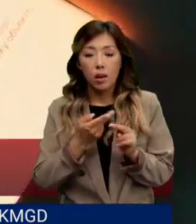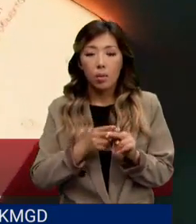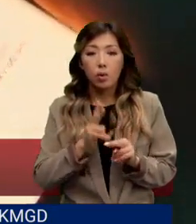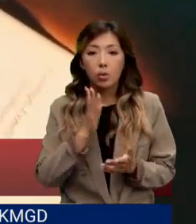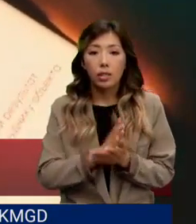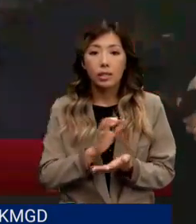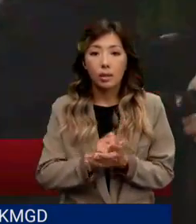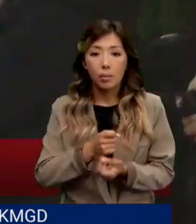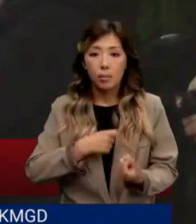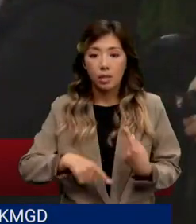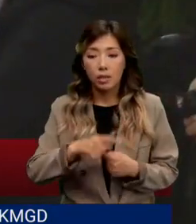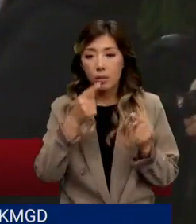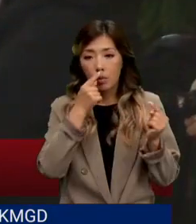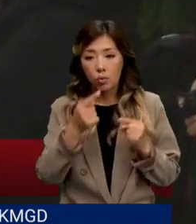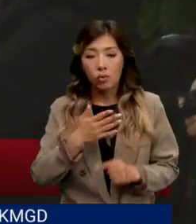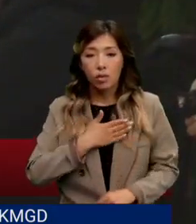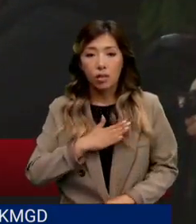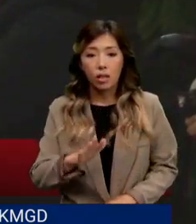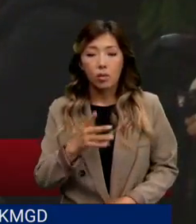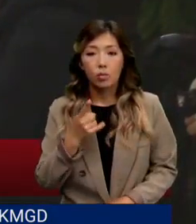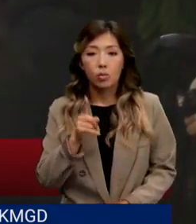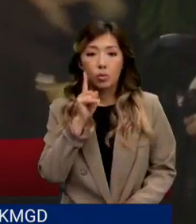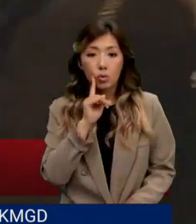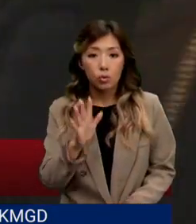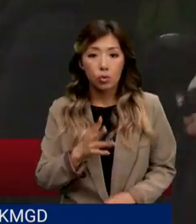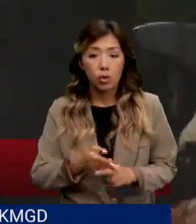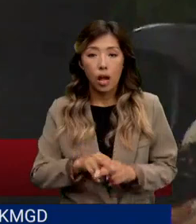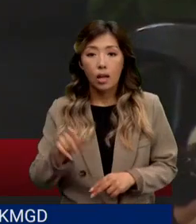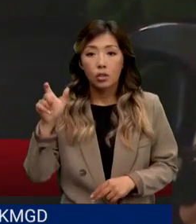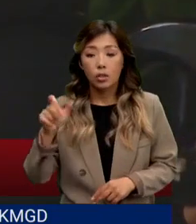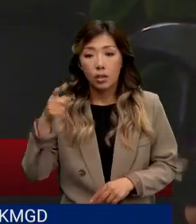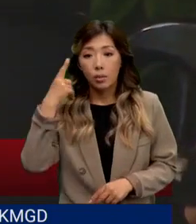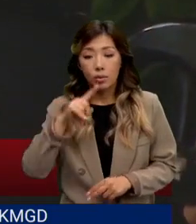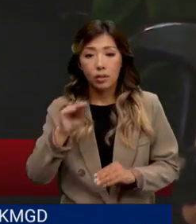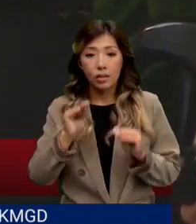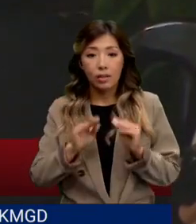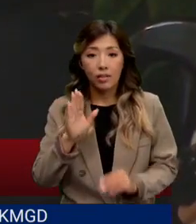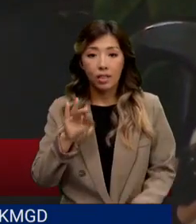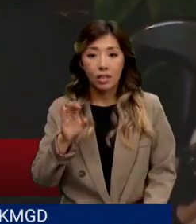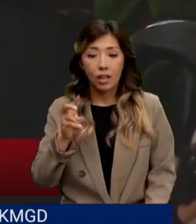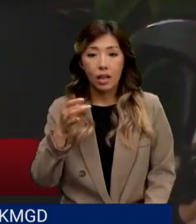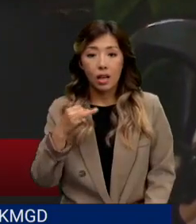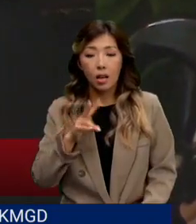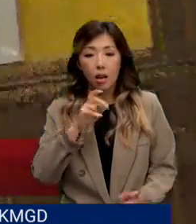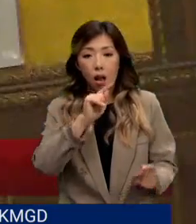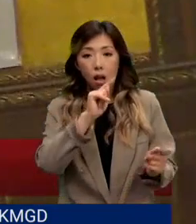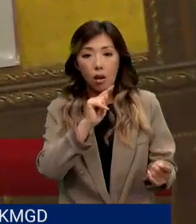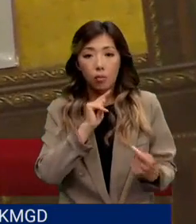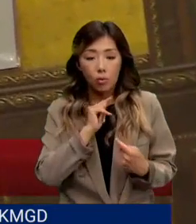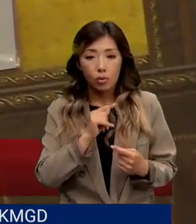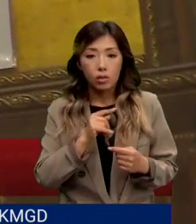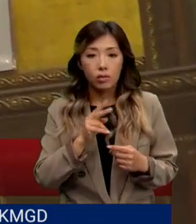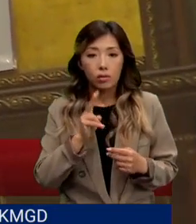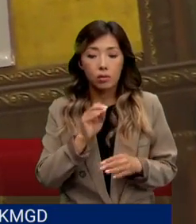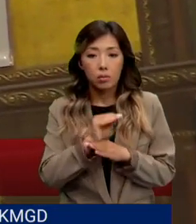против этого, приводят массу доводов. Разработчик программного обеспечения Виталий Пустовойтенко критику считает необоснованной. По